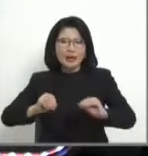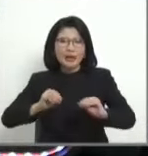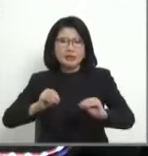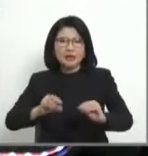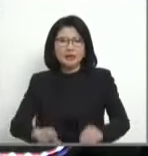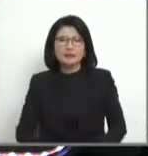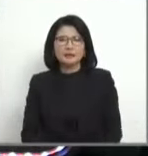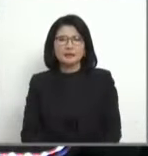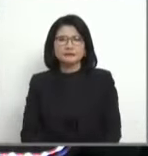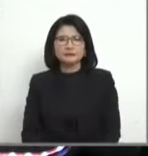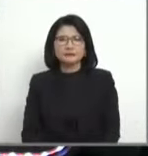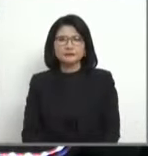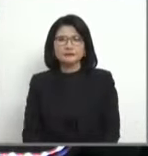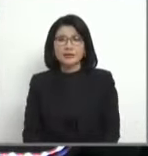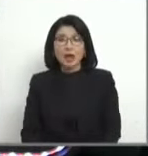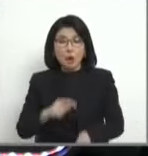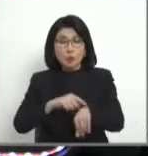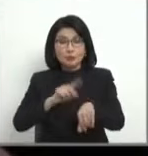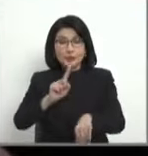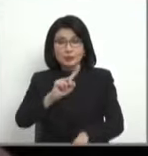Prabowo. Waktu tentu. Bapak 1 menit.